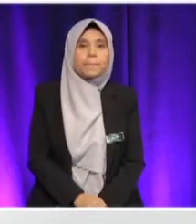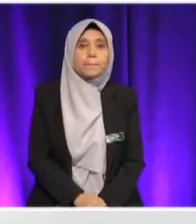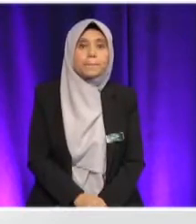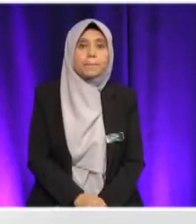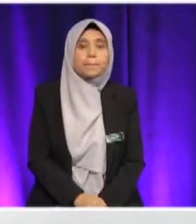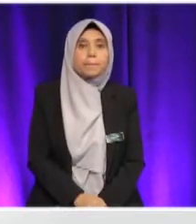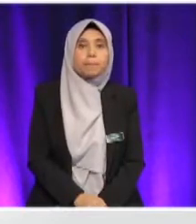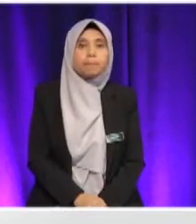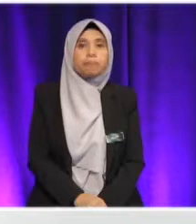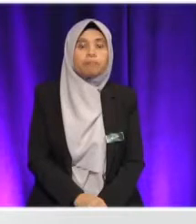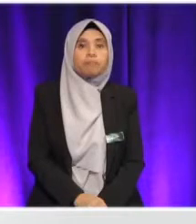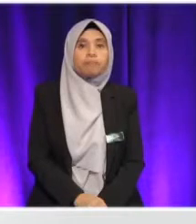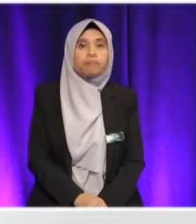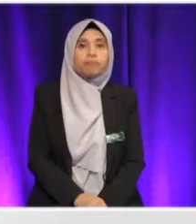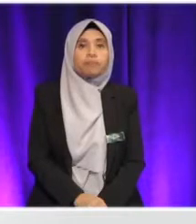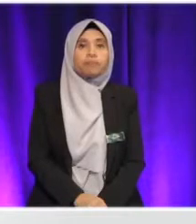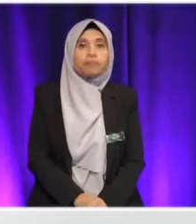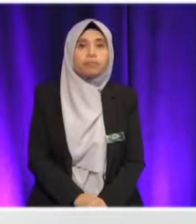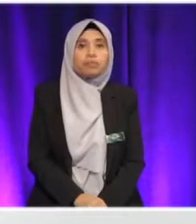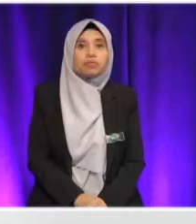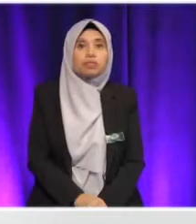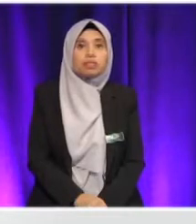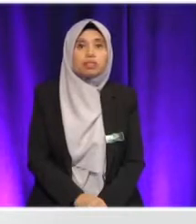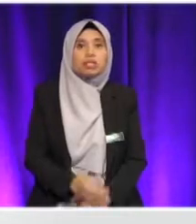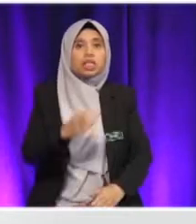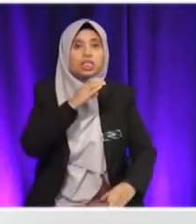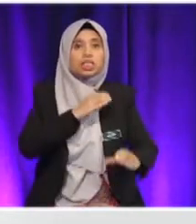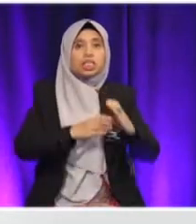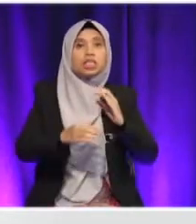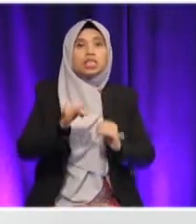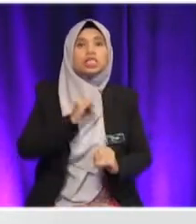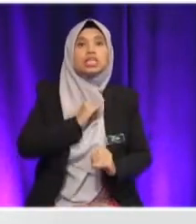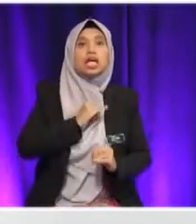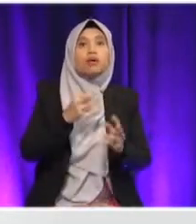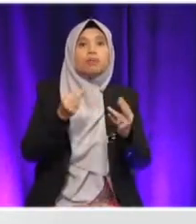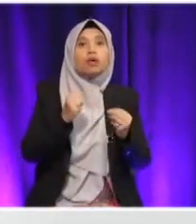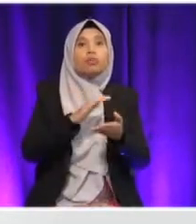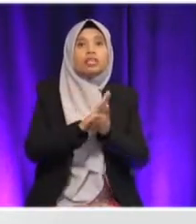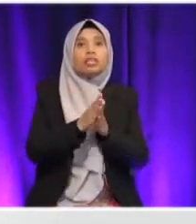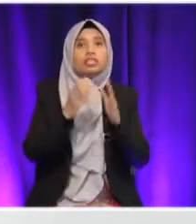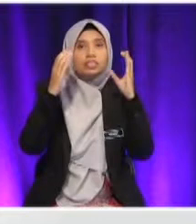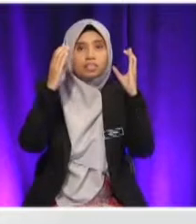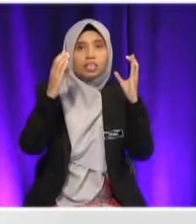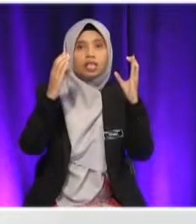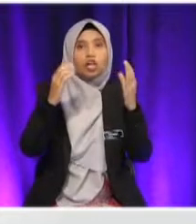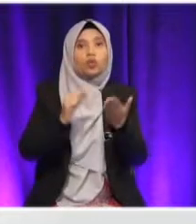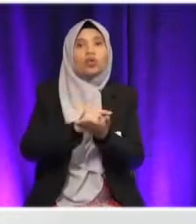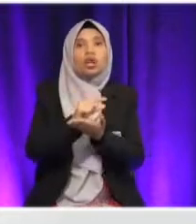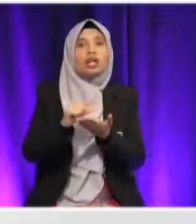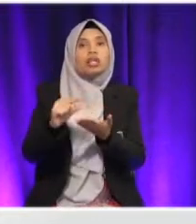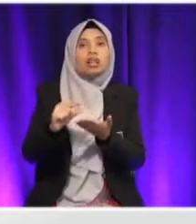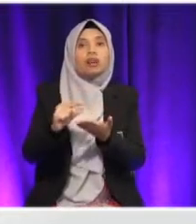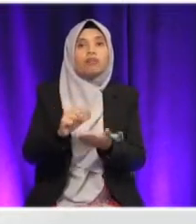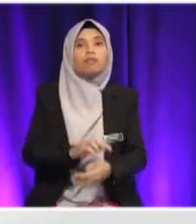Hai Ibu Hai Hilangkan itu desainnya jadi cyclops Ahok dicegah